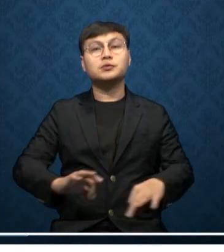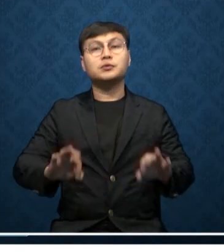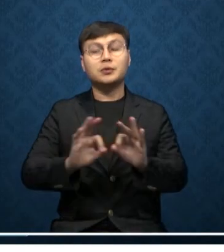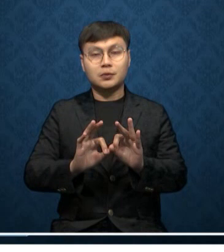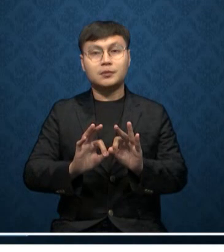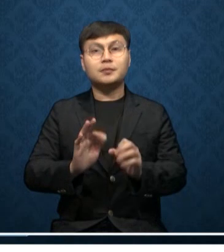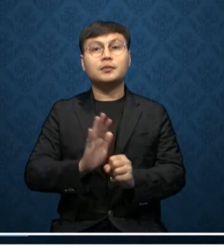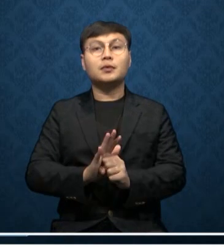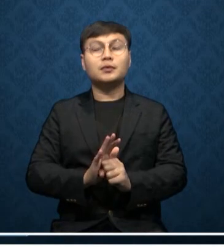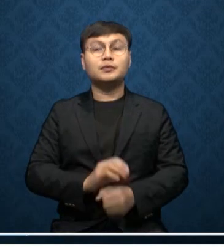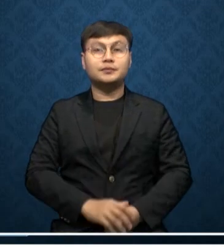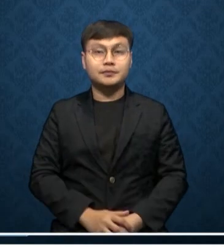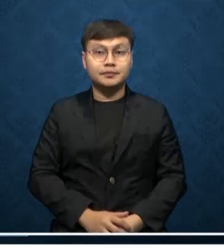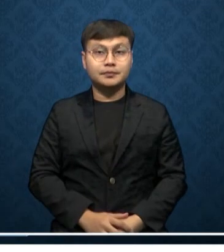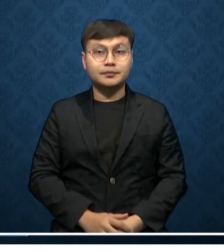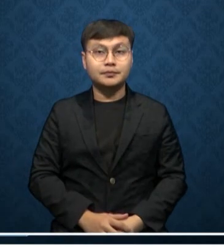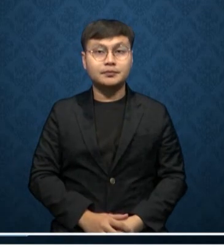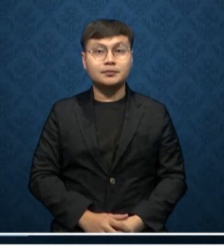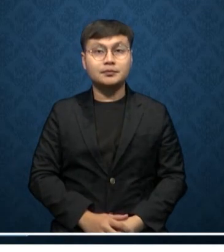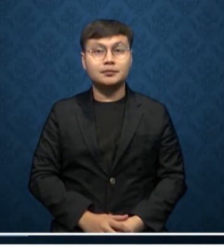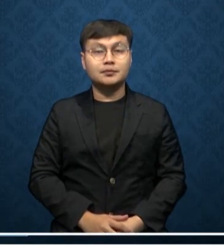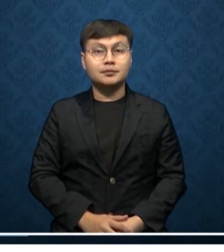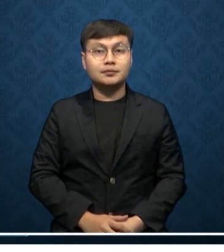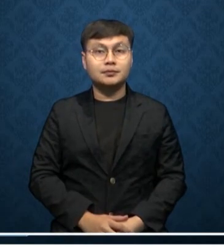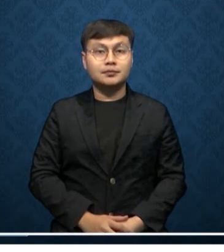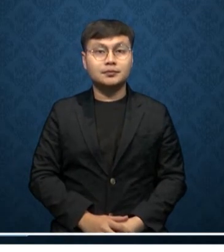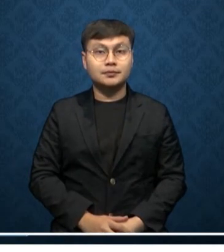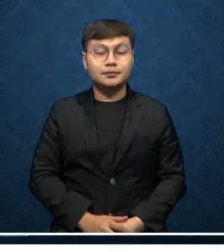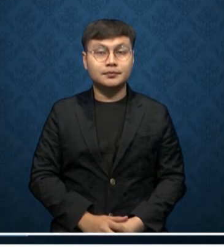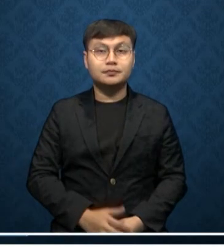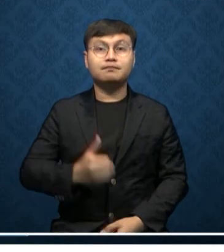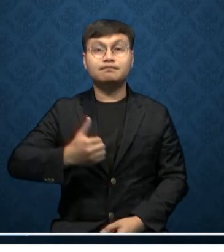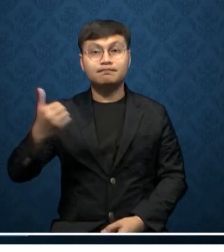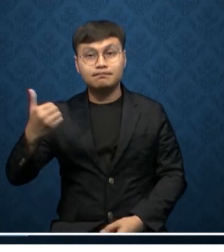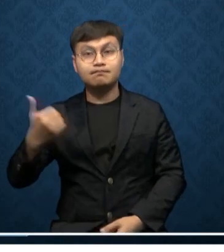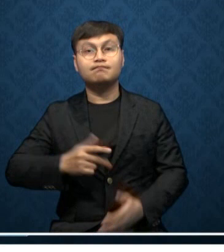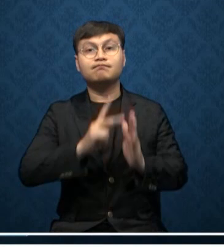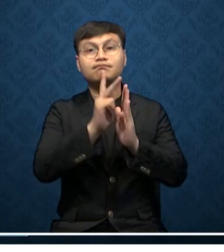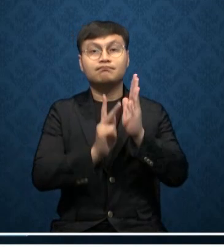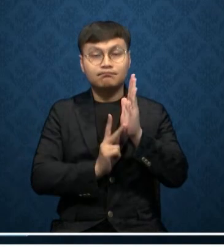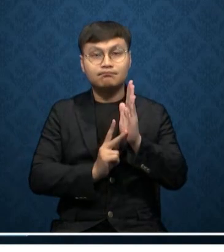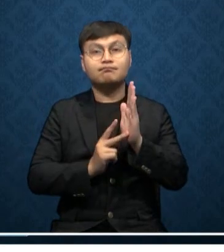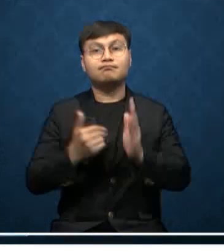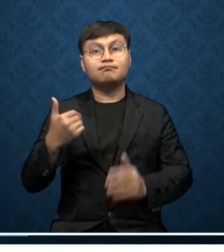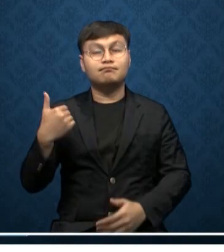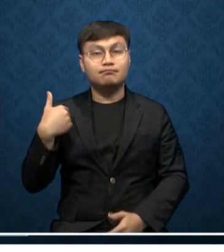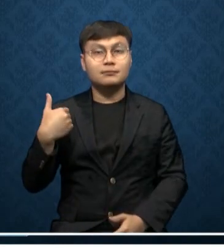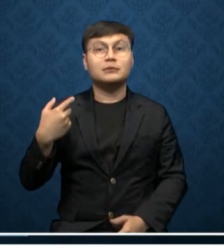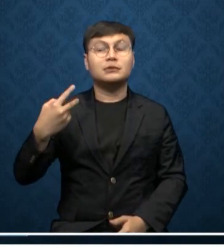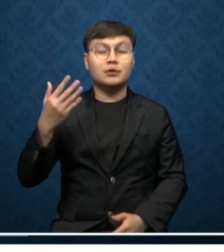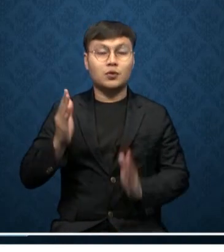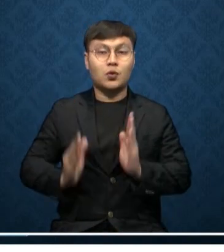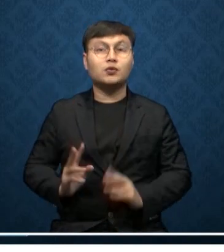ครับในเรื่องอ่าอื่นๆในด้านกฎหมายก็จะมี 2ท่านมาขยายความนะ